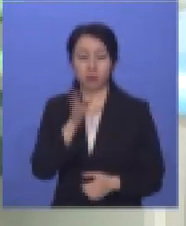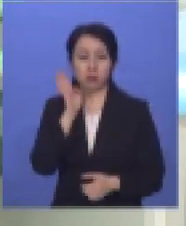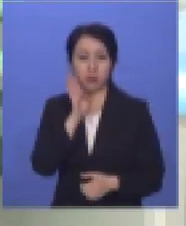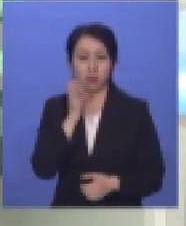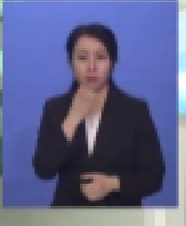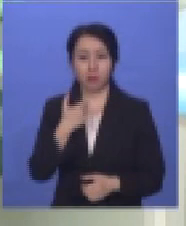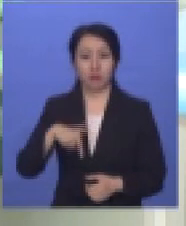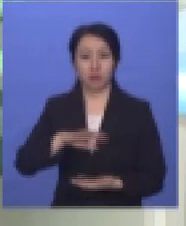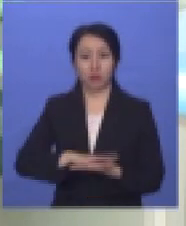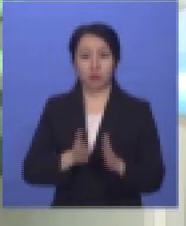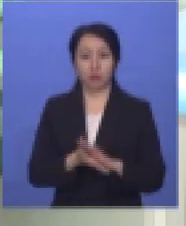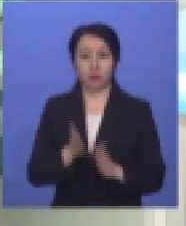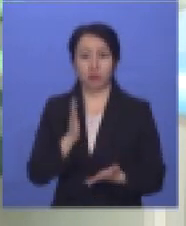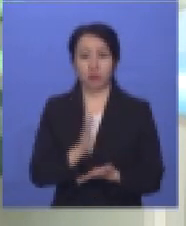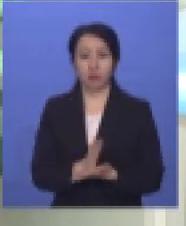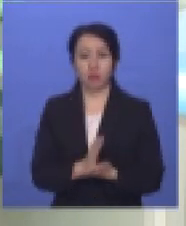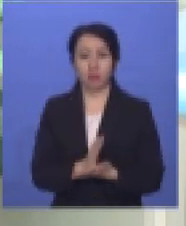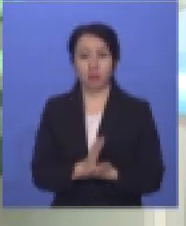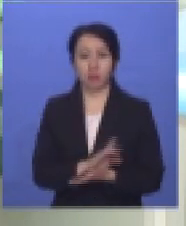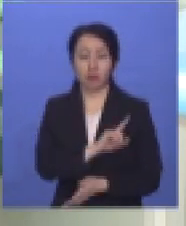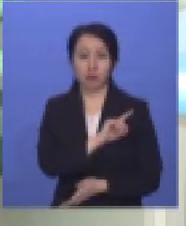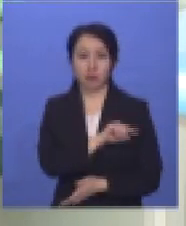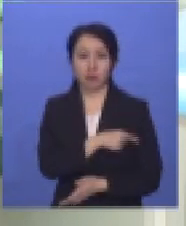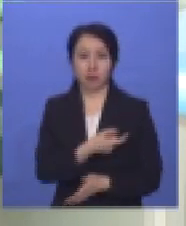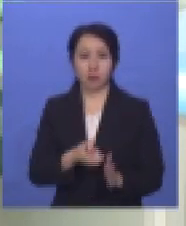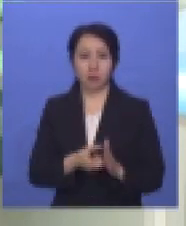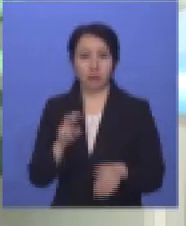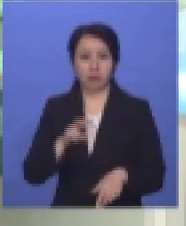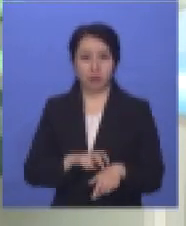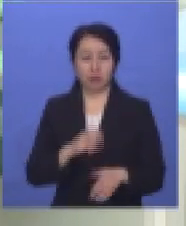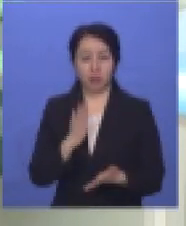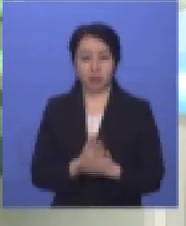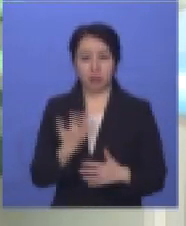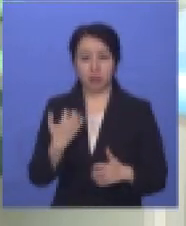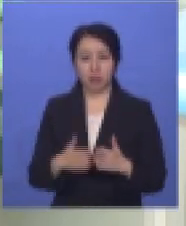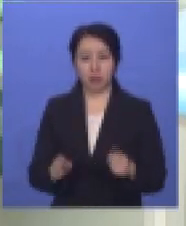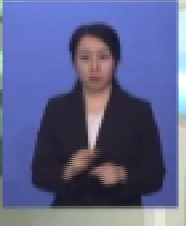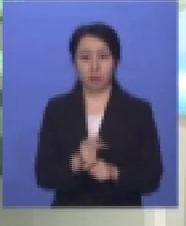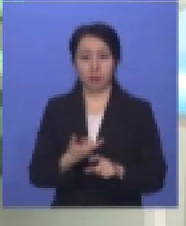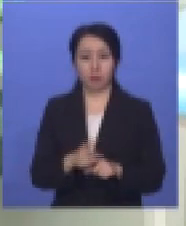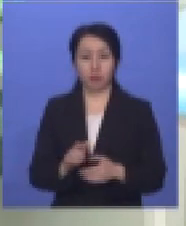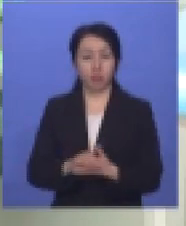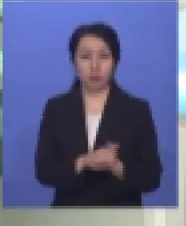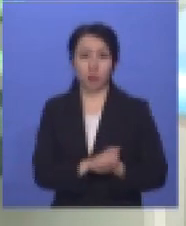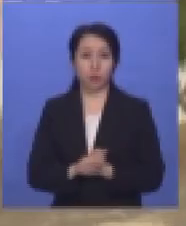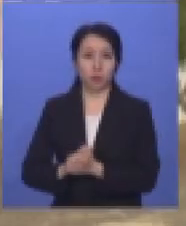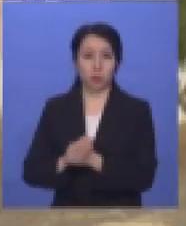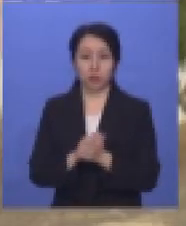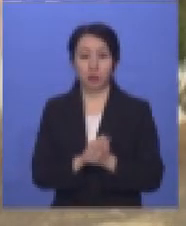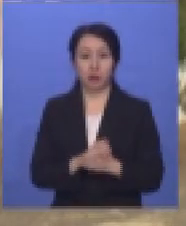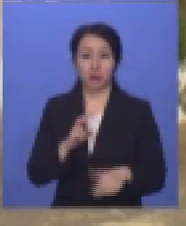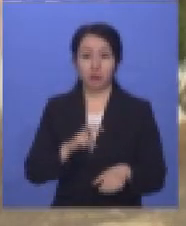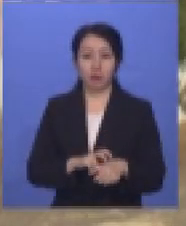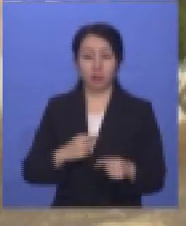Все условия есть. Медколлектив, врачи, средний медперсонал. Мы очень дружные, сплоченные. Врачи